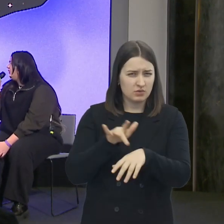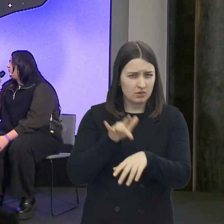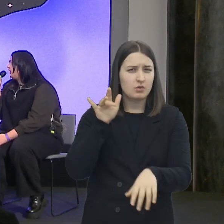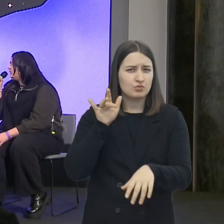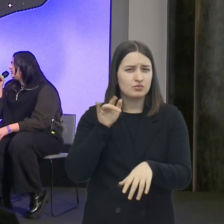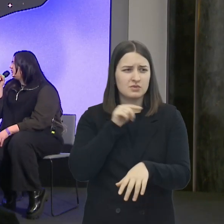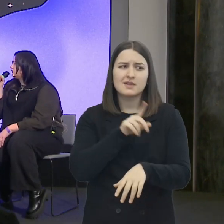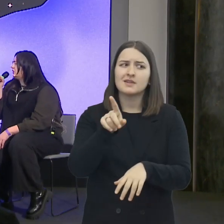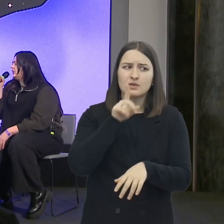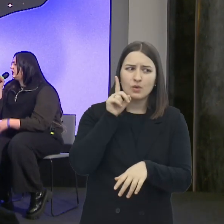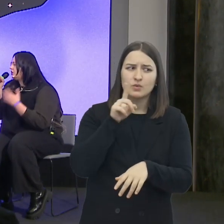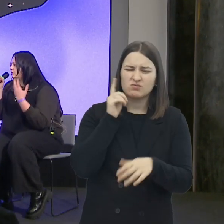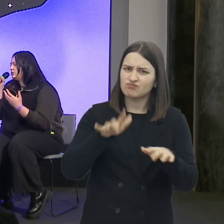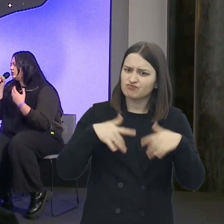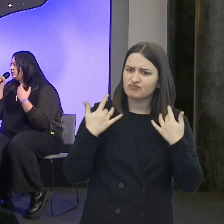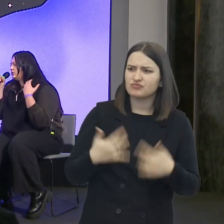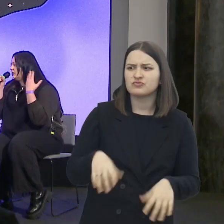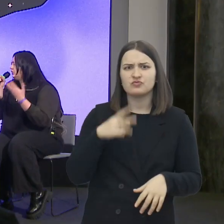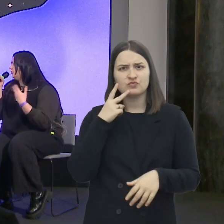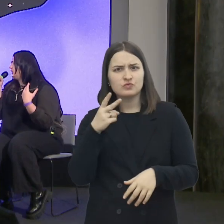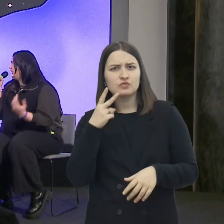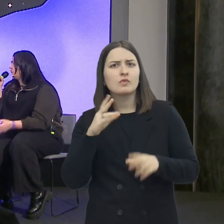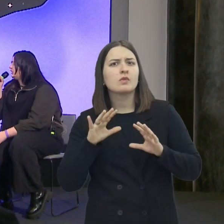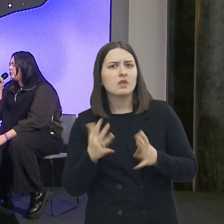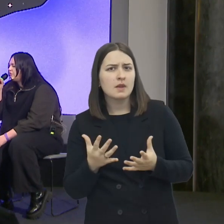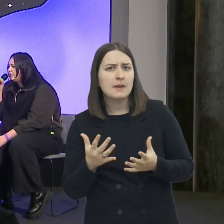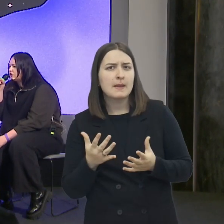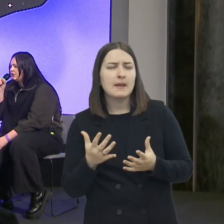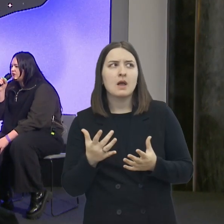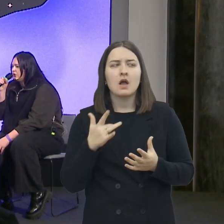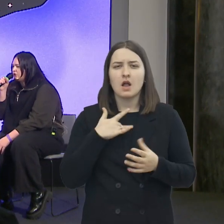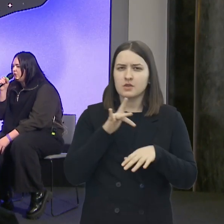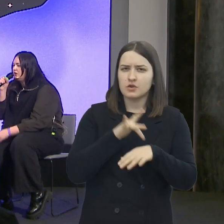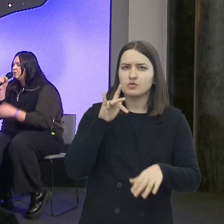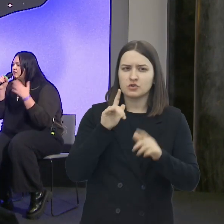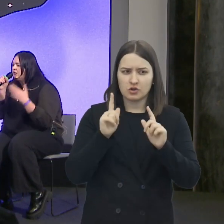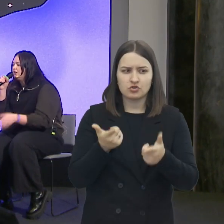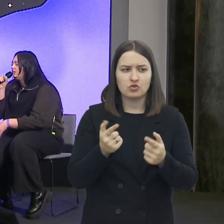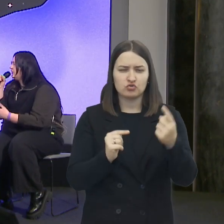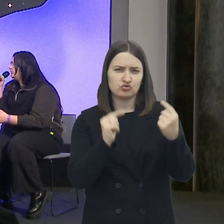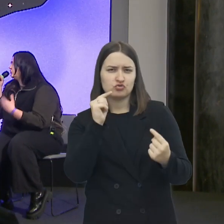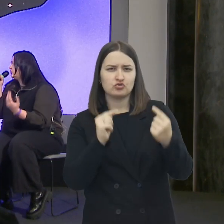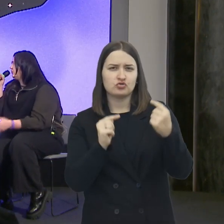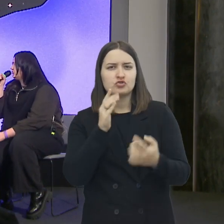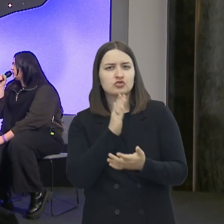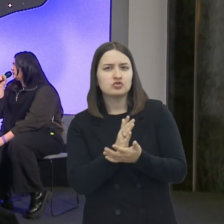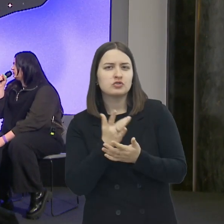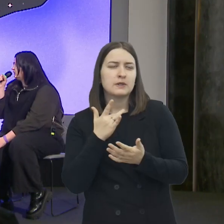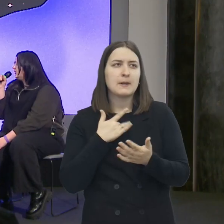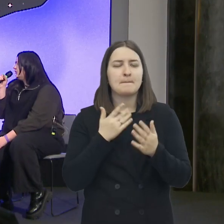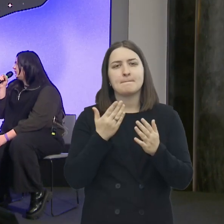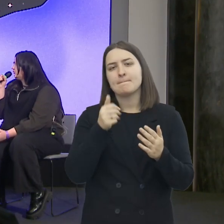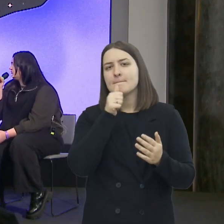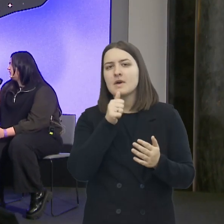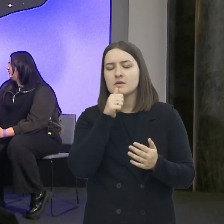jaunimo padarinius, ar jaučia, kad jau yra jie nukreipiami prieš trans bendruomenę, ar pasikeitė tendencijos per